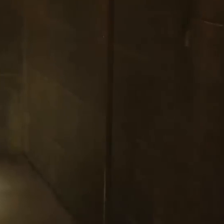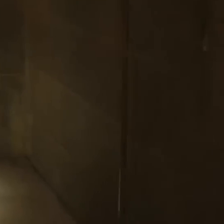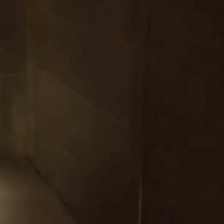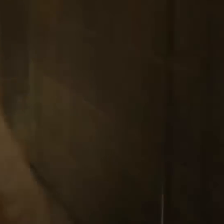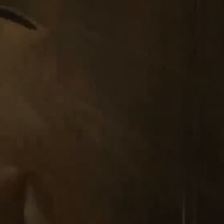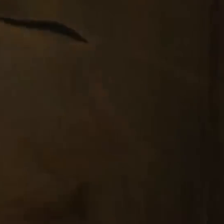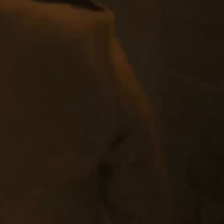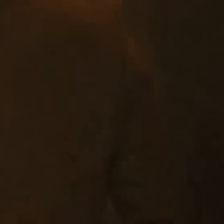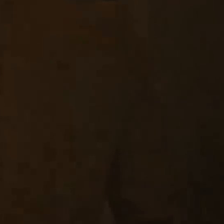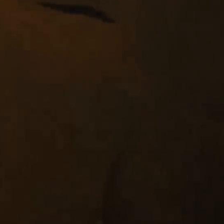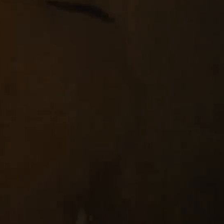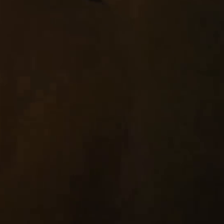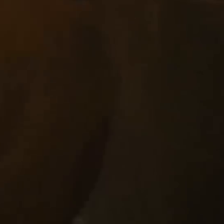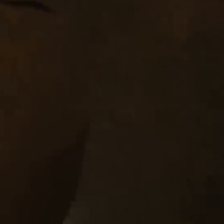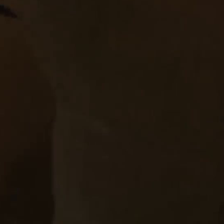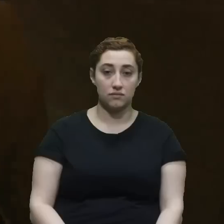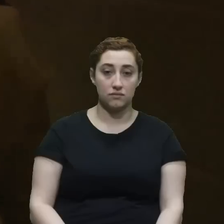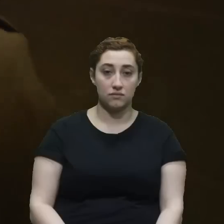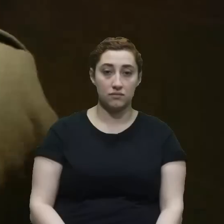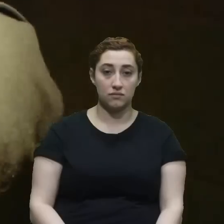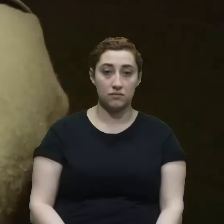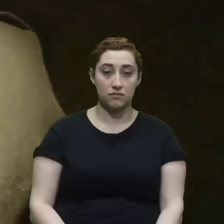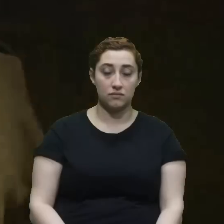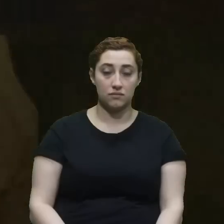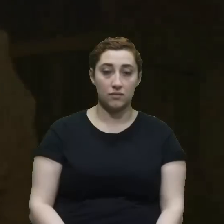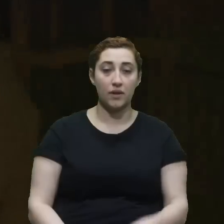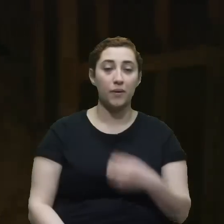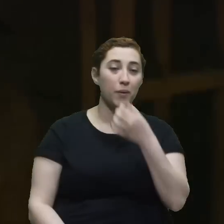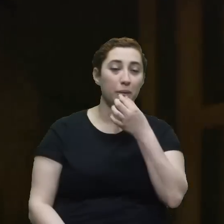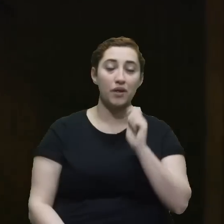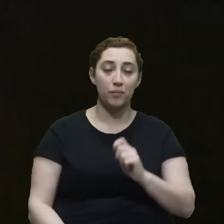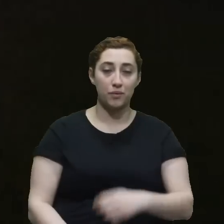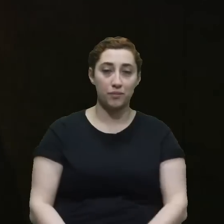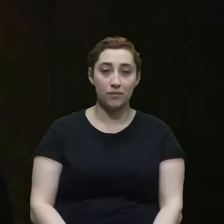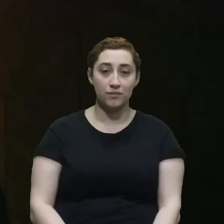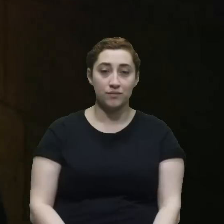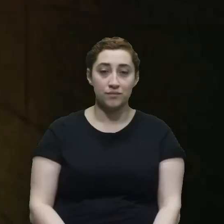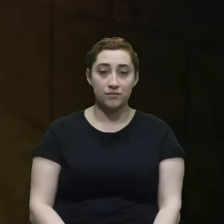Gardiyan Fethi koridora girdi. Galibin hücresine doğru yürüyor.